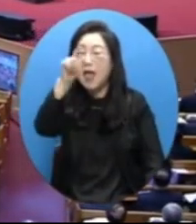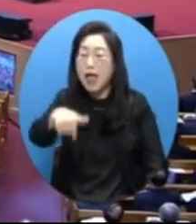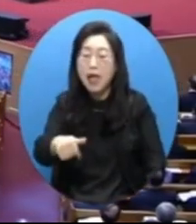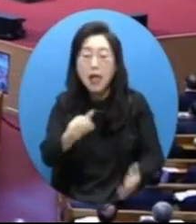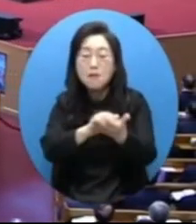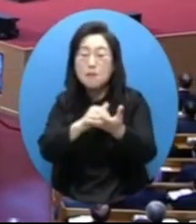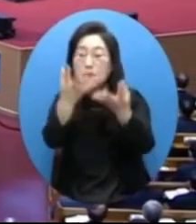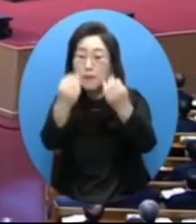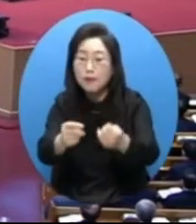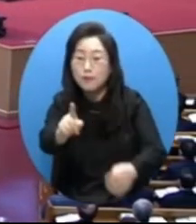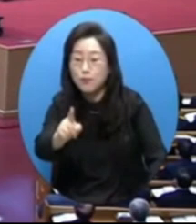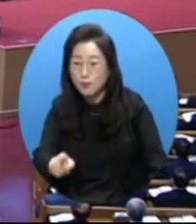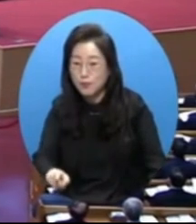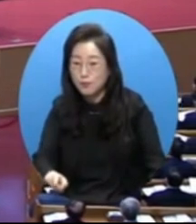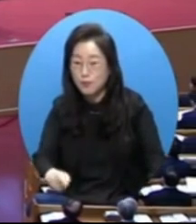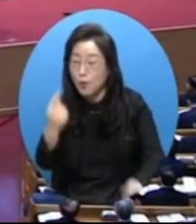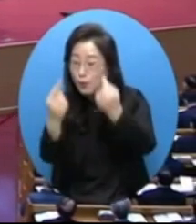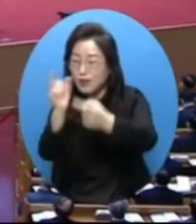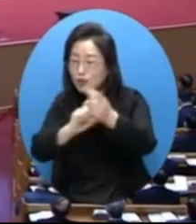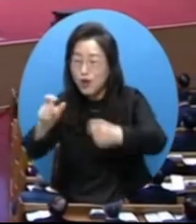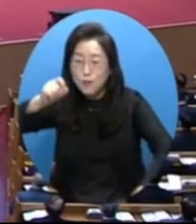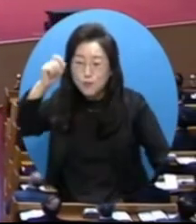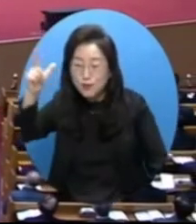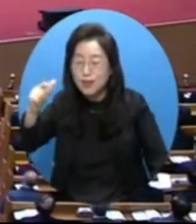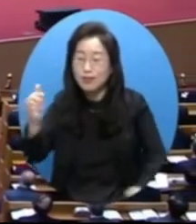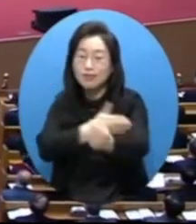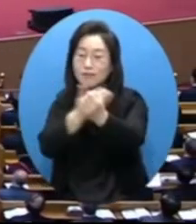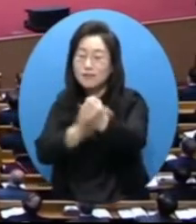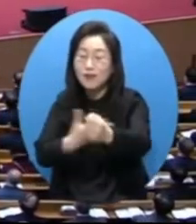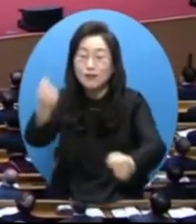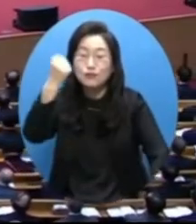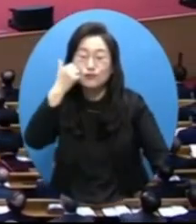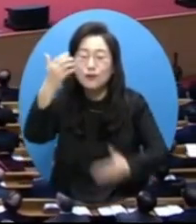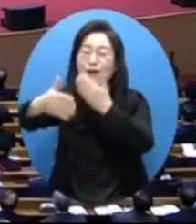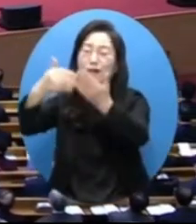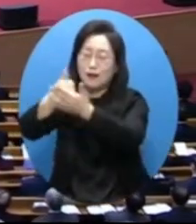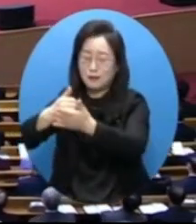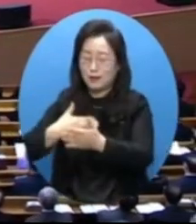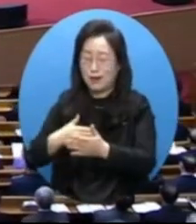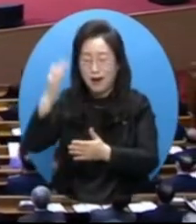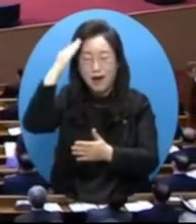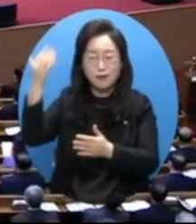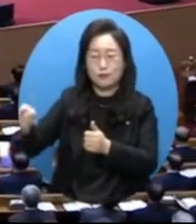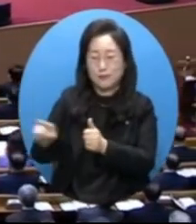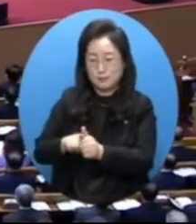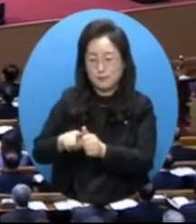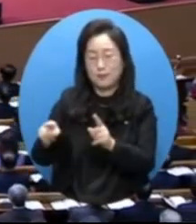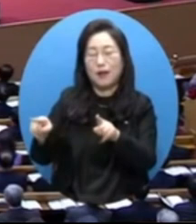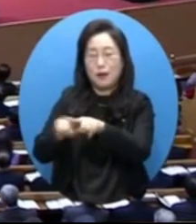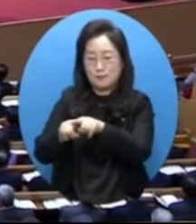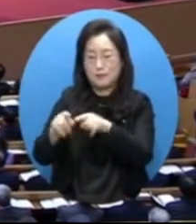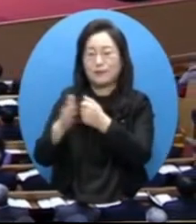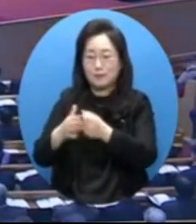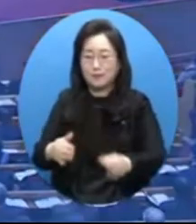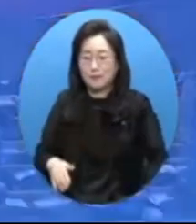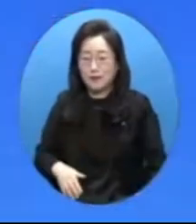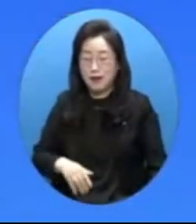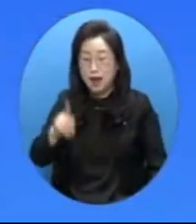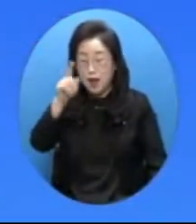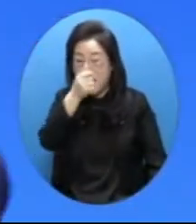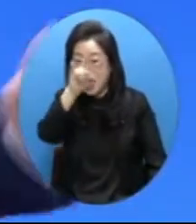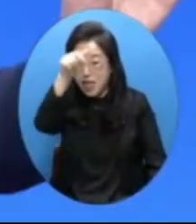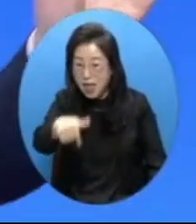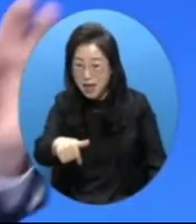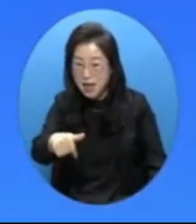있어도 행복이보다 더 위대하시고 위대한 능력을 계신 하나님이 우리 함께 계시기 때문에 어느 날 그 모든 무게가